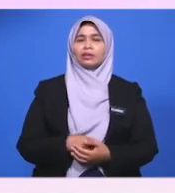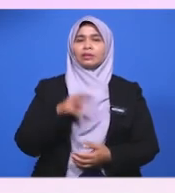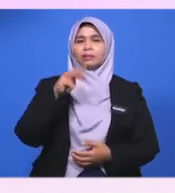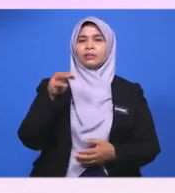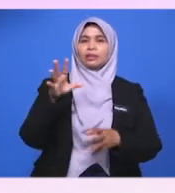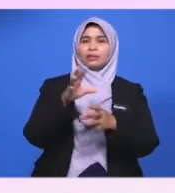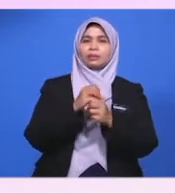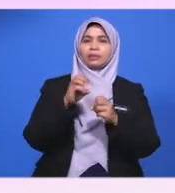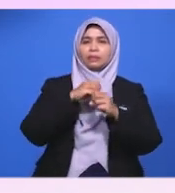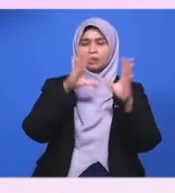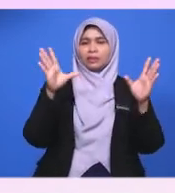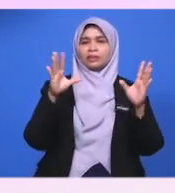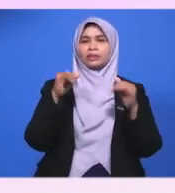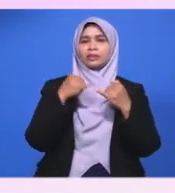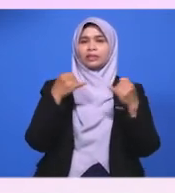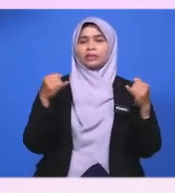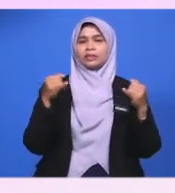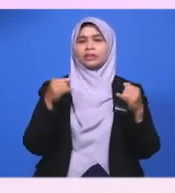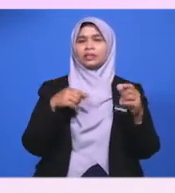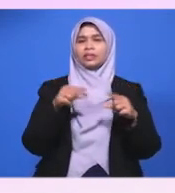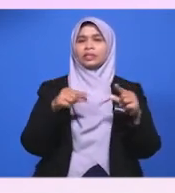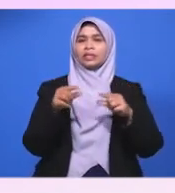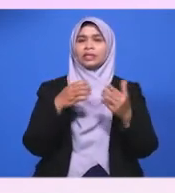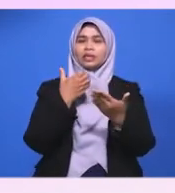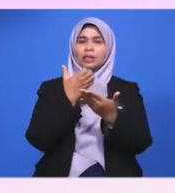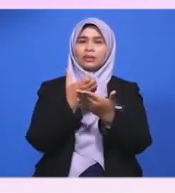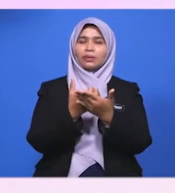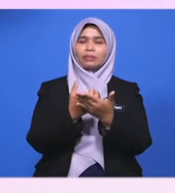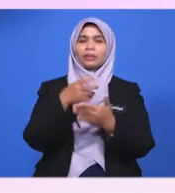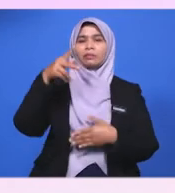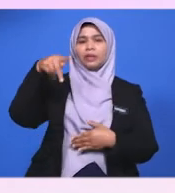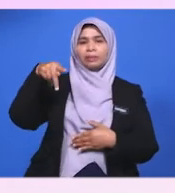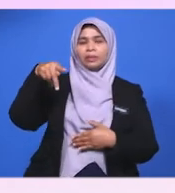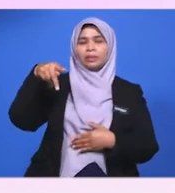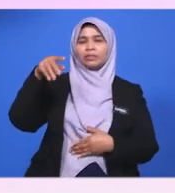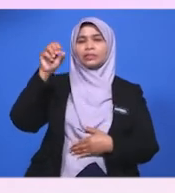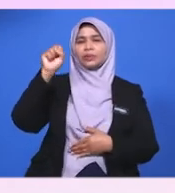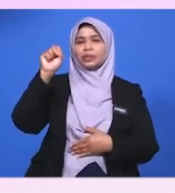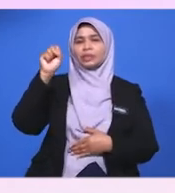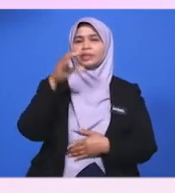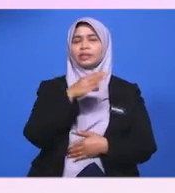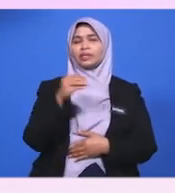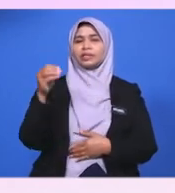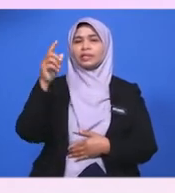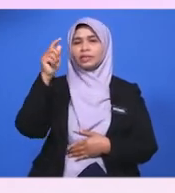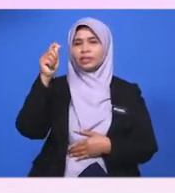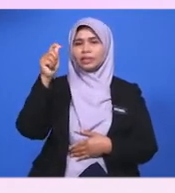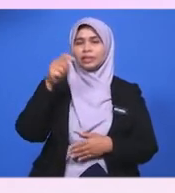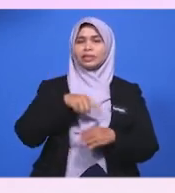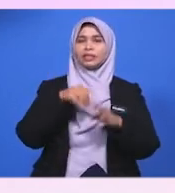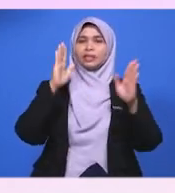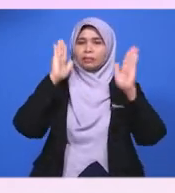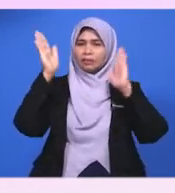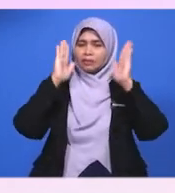dapat menjelaskan jenis kegiatan ekonomi prima, sekunda dan tertia